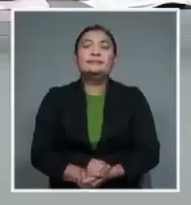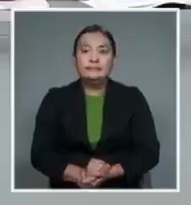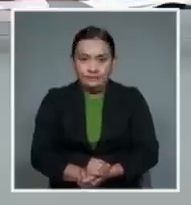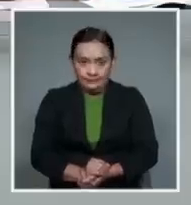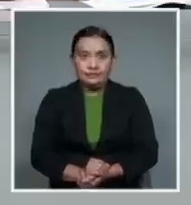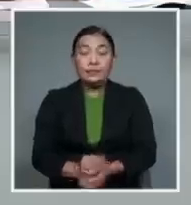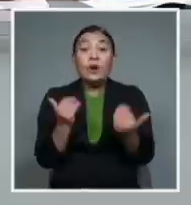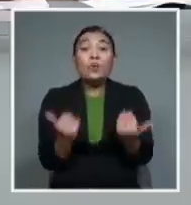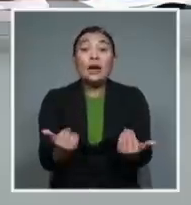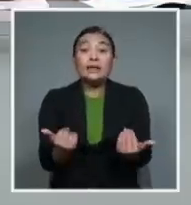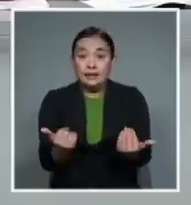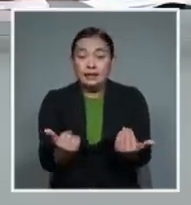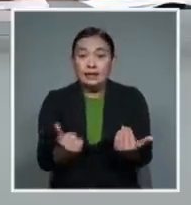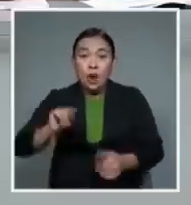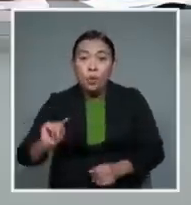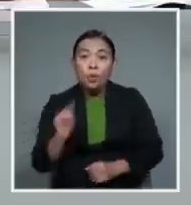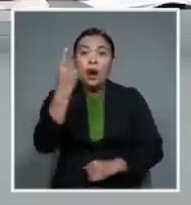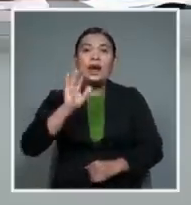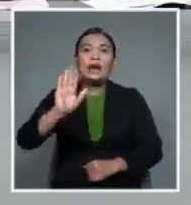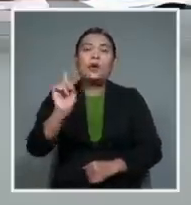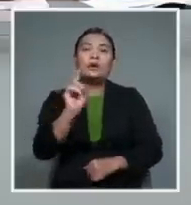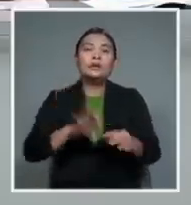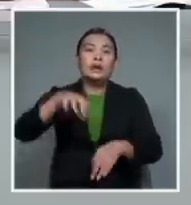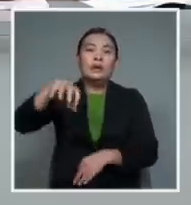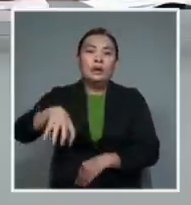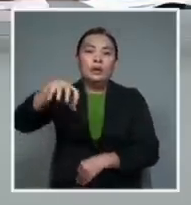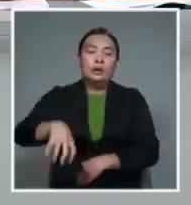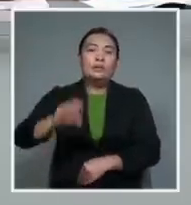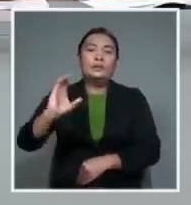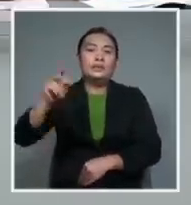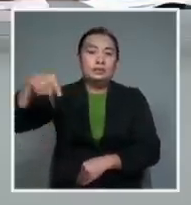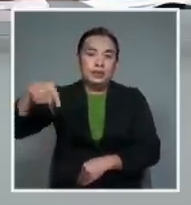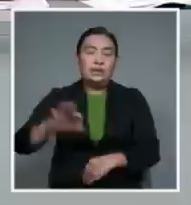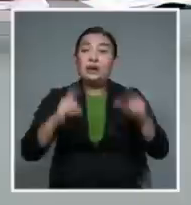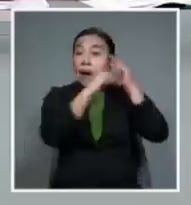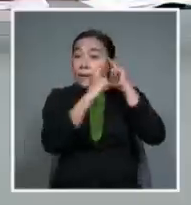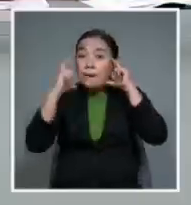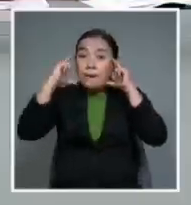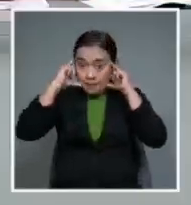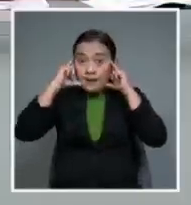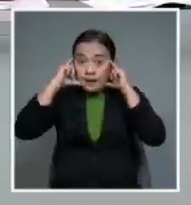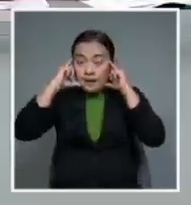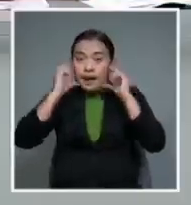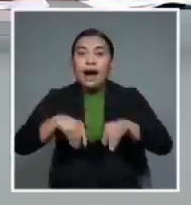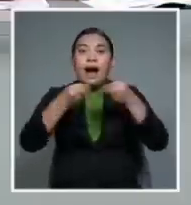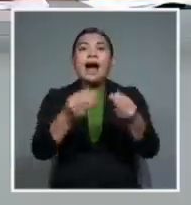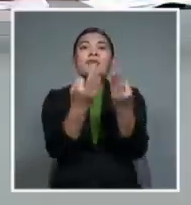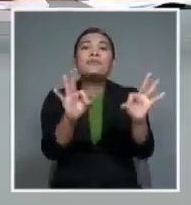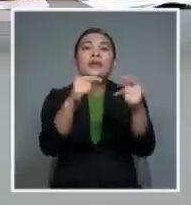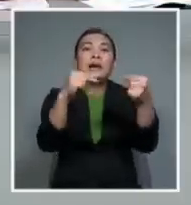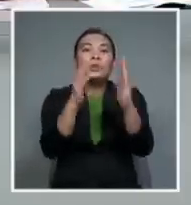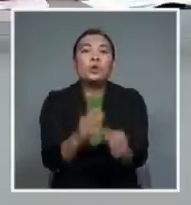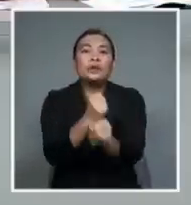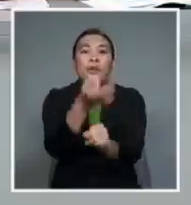คุณผู้ชมคะวันนี้เป็นวันแรกค่ะที่ทางเครือเจริญโภคภัณฑ์ได้ส่งมอบหน้ากากอนามัย CP ฟรีเพื่อบุคลากรทางการแพทย์นะ